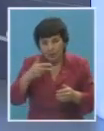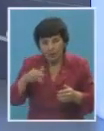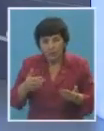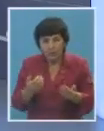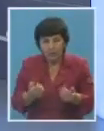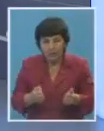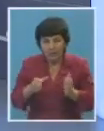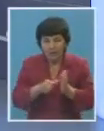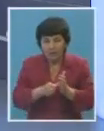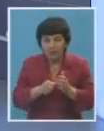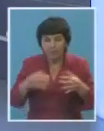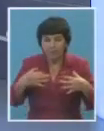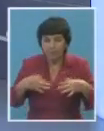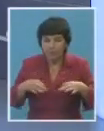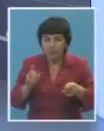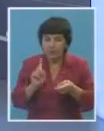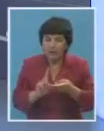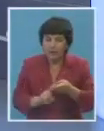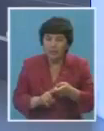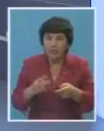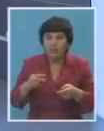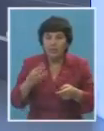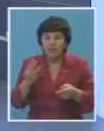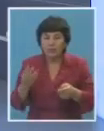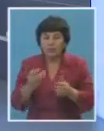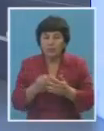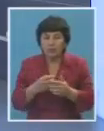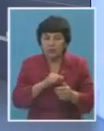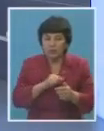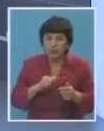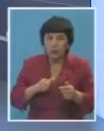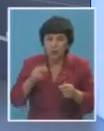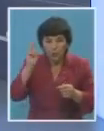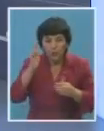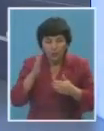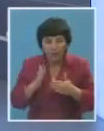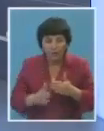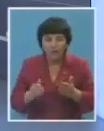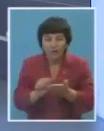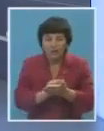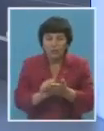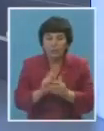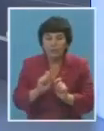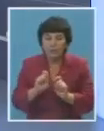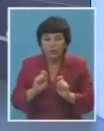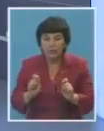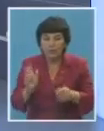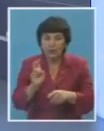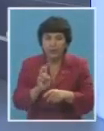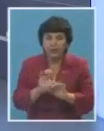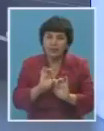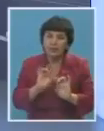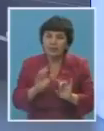қабылданса, 6 адамның бостандыққа шығуына байланысты 24 жазасын өтеуші оқуын тәмамдады. Диплом тапсыру рәсіміне барып қайтқан